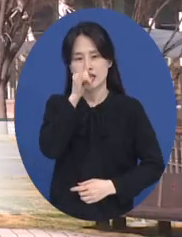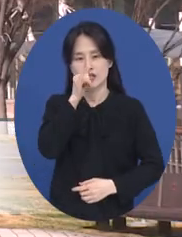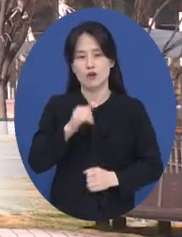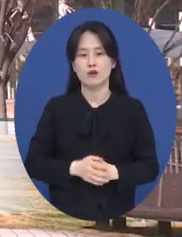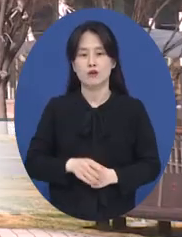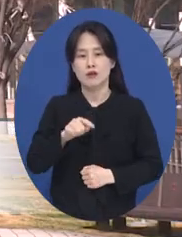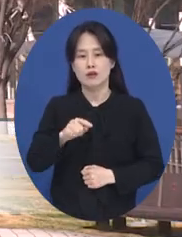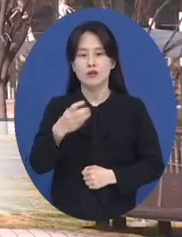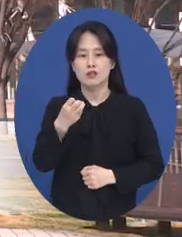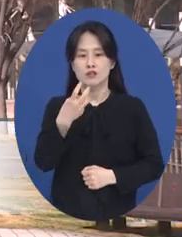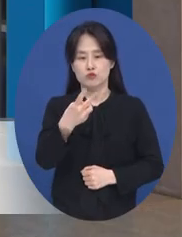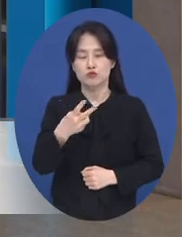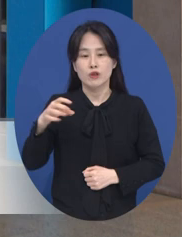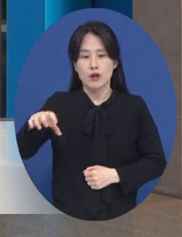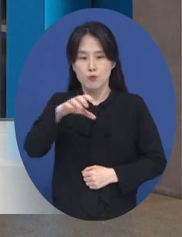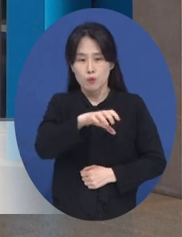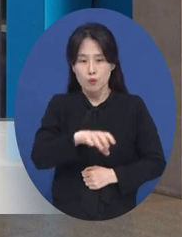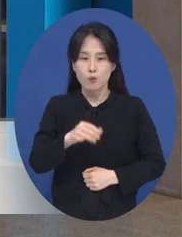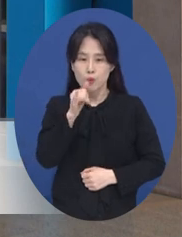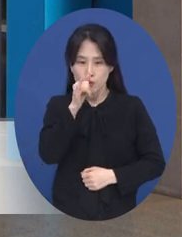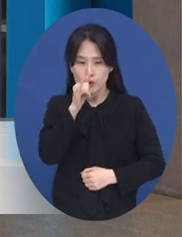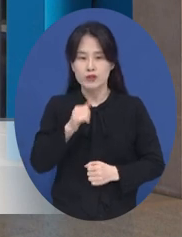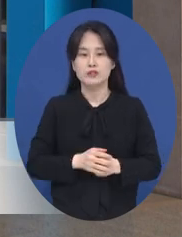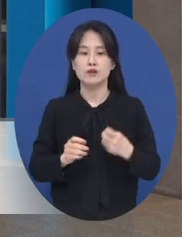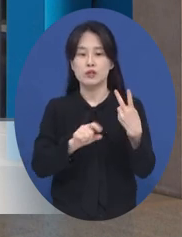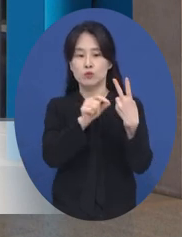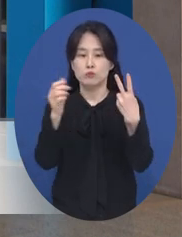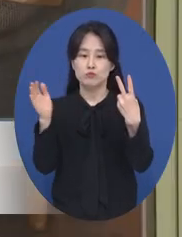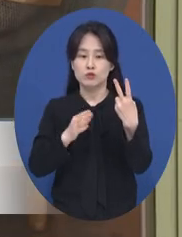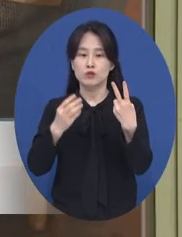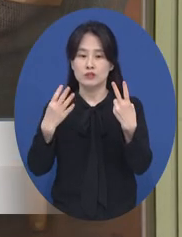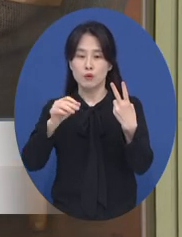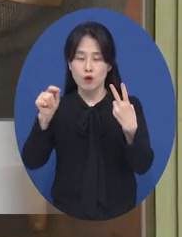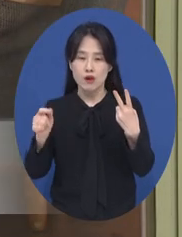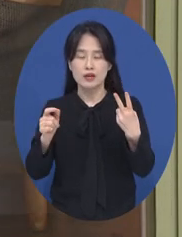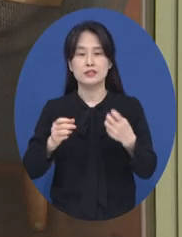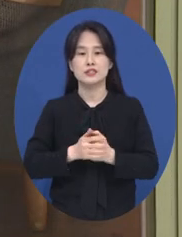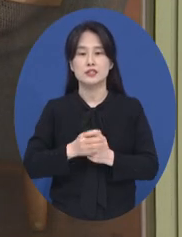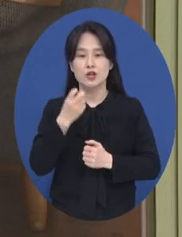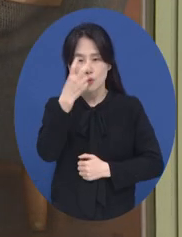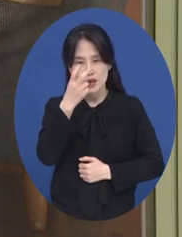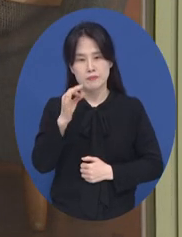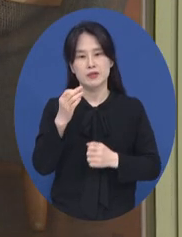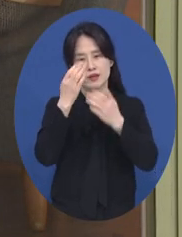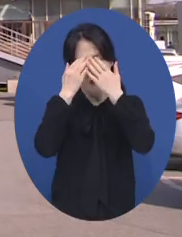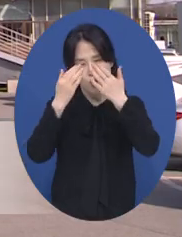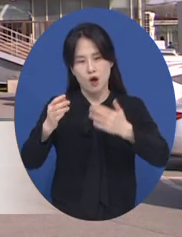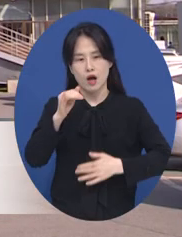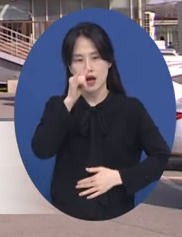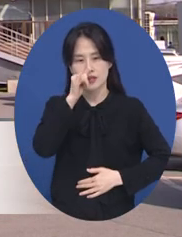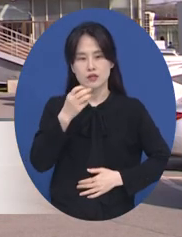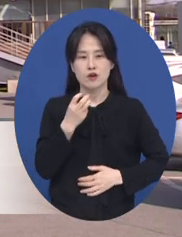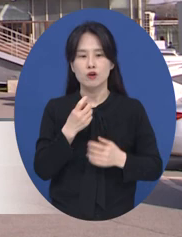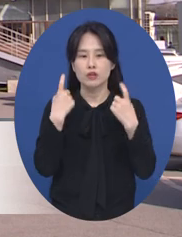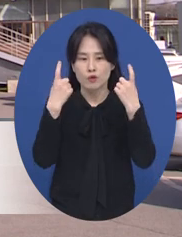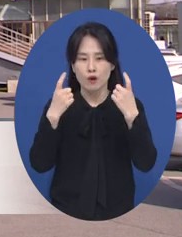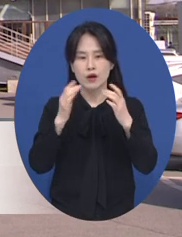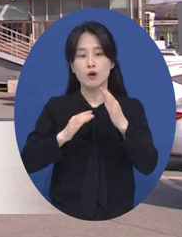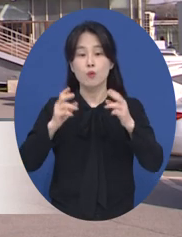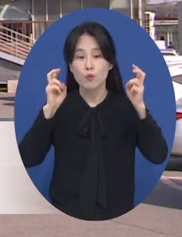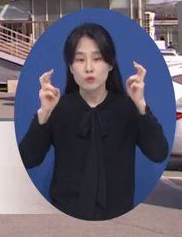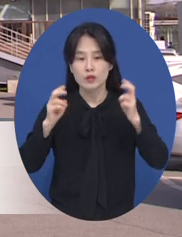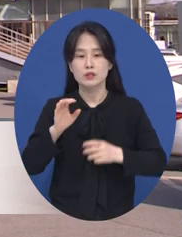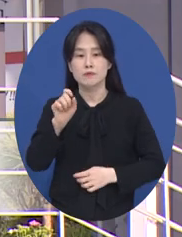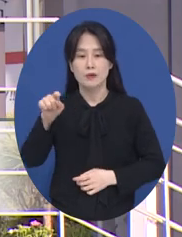우선 킨텍스 는 30 6 의 입주 시설의 2월부터 4월까지 관리비를 면제 했읍니다 경기관광공사 는